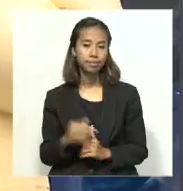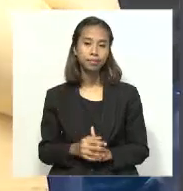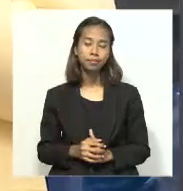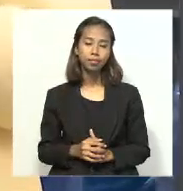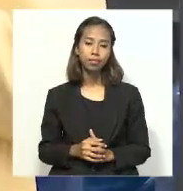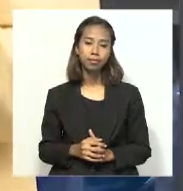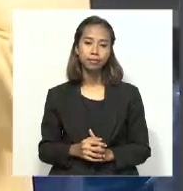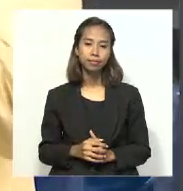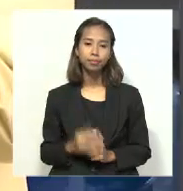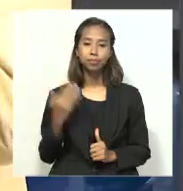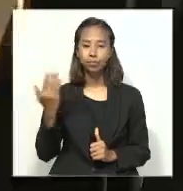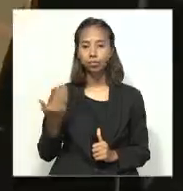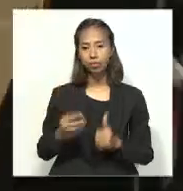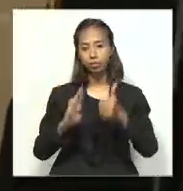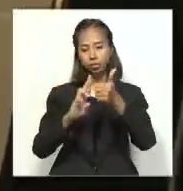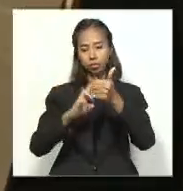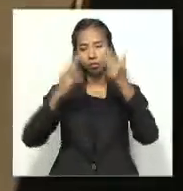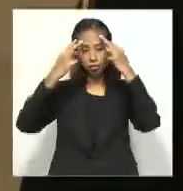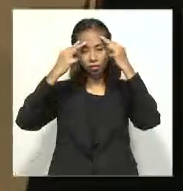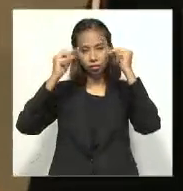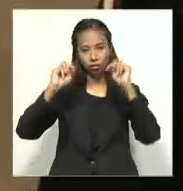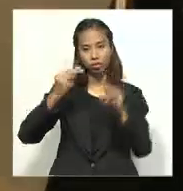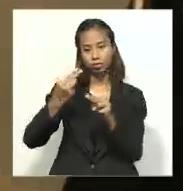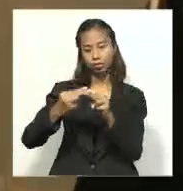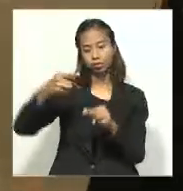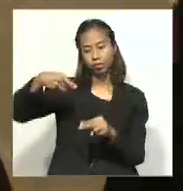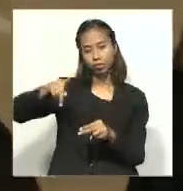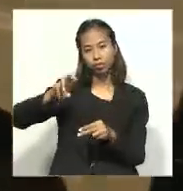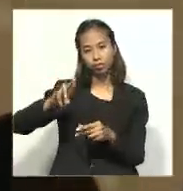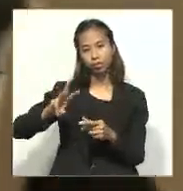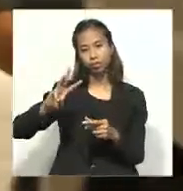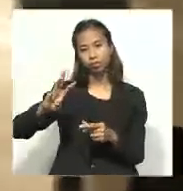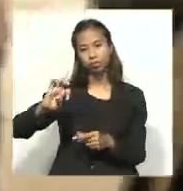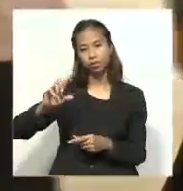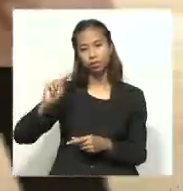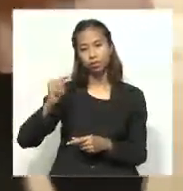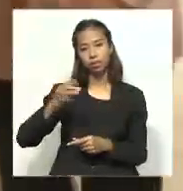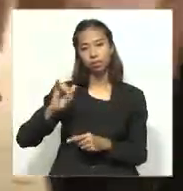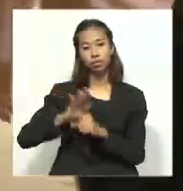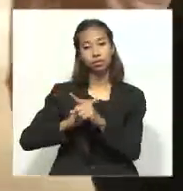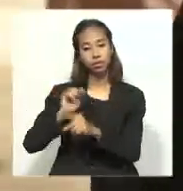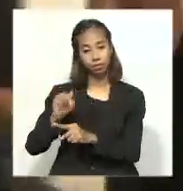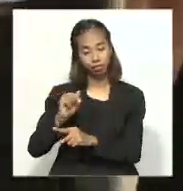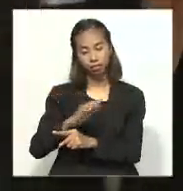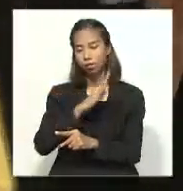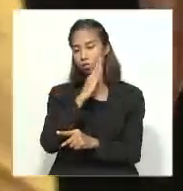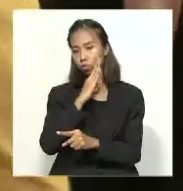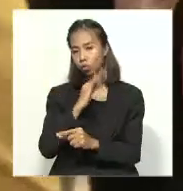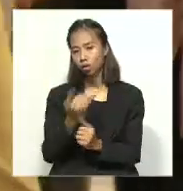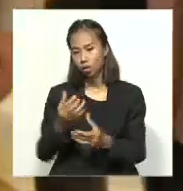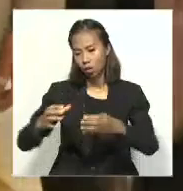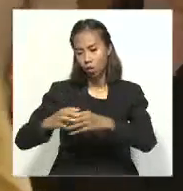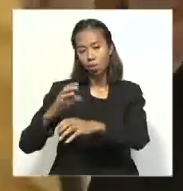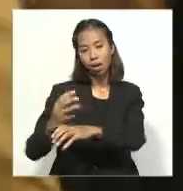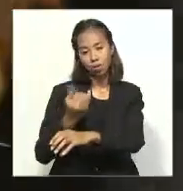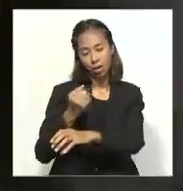ด้านพลเอกประวิตรวงษ์สุวรรณรองนายกรัฐมนตรีระบุถึงความเคลื่อนไหวของพรรคการเมืองในขณะนี้หากเป็นการปฏิรูปพรรคนั้นสามารถ